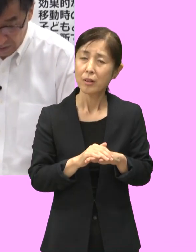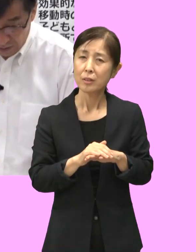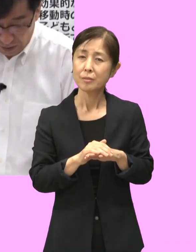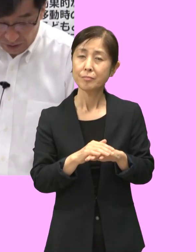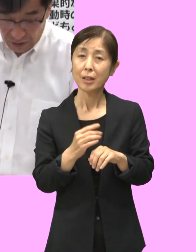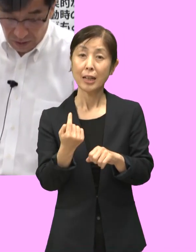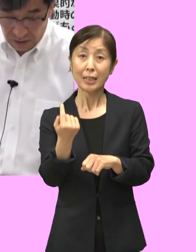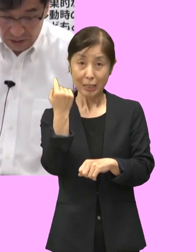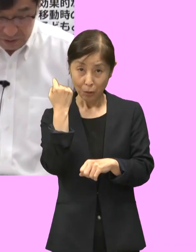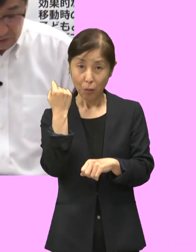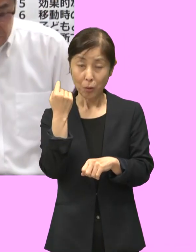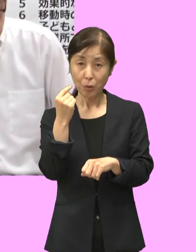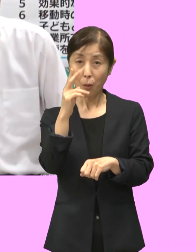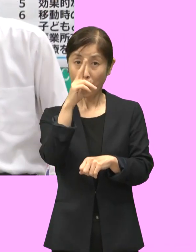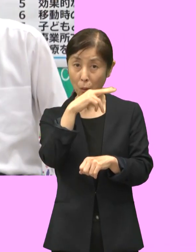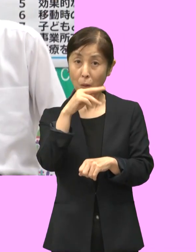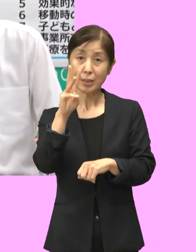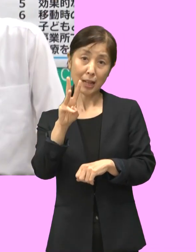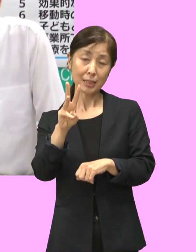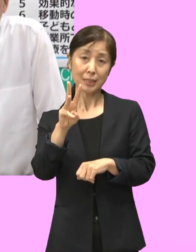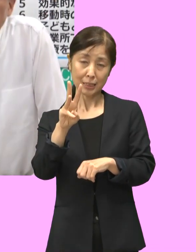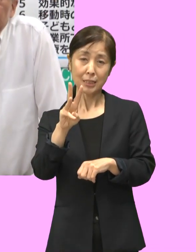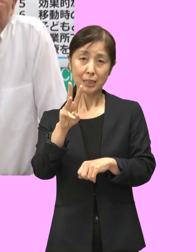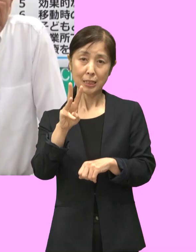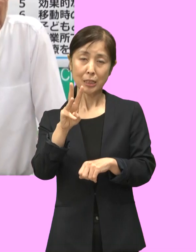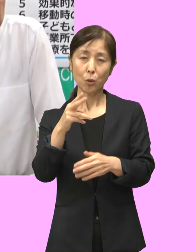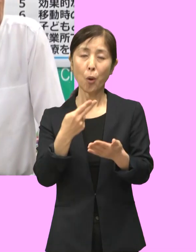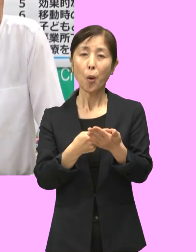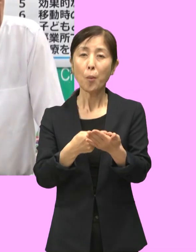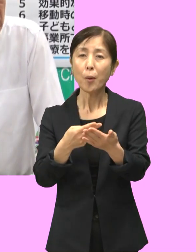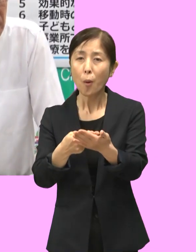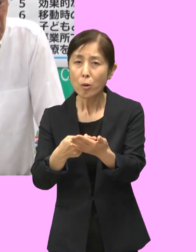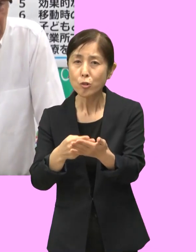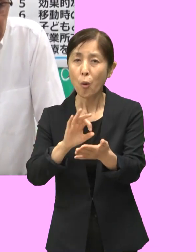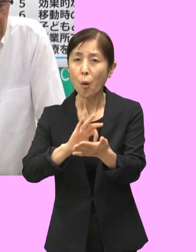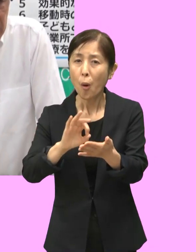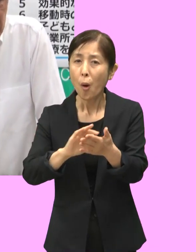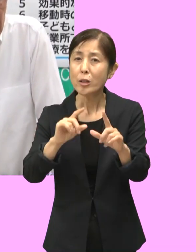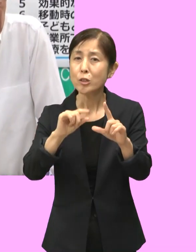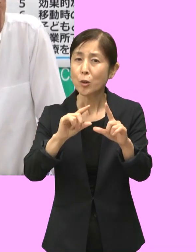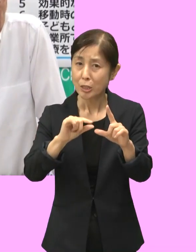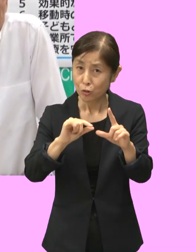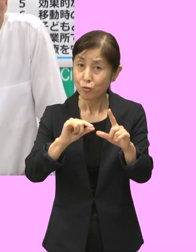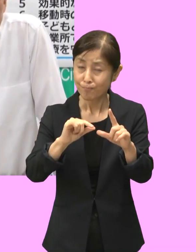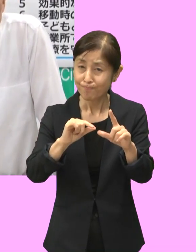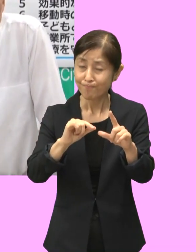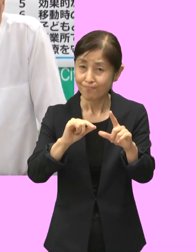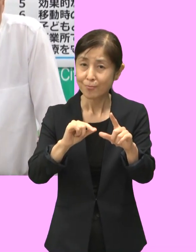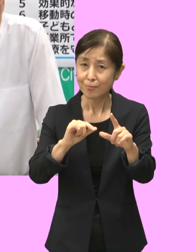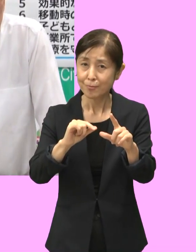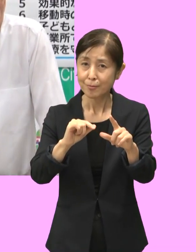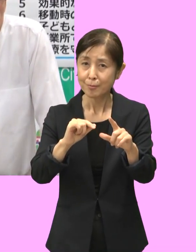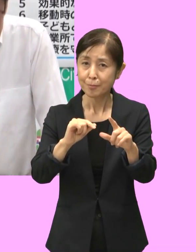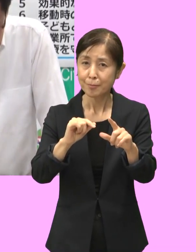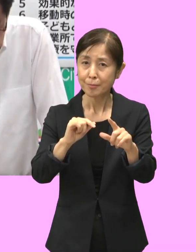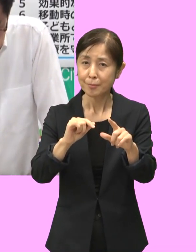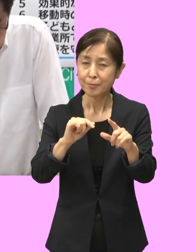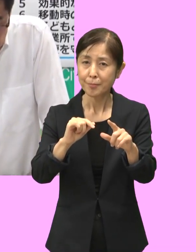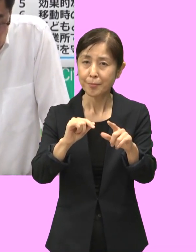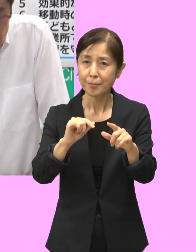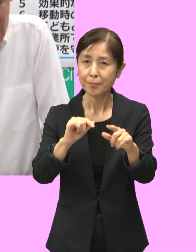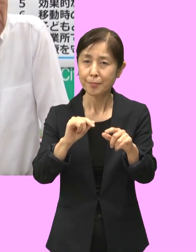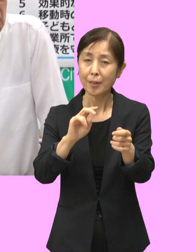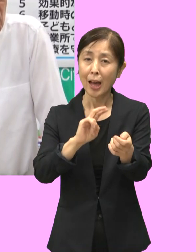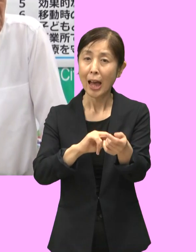、昨日の3時現在の病床利用率で申し上げますと、まあ、医大も含めた病床率でい